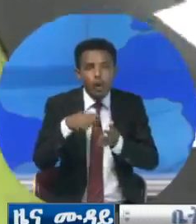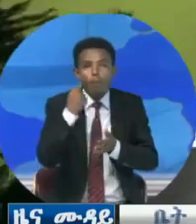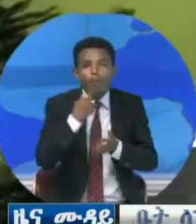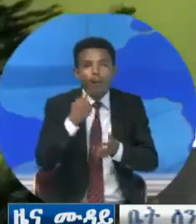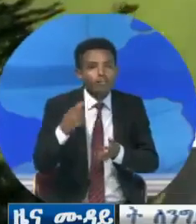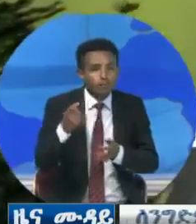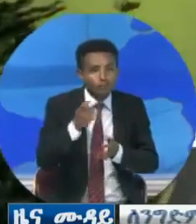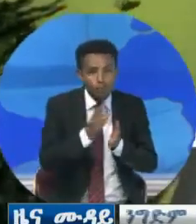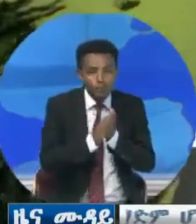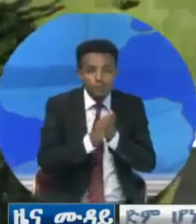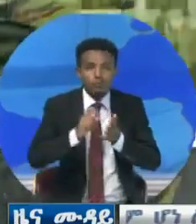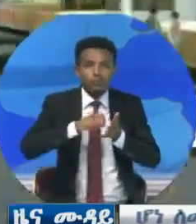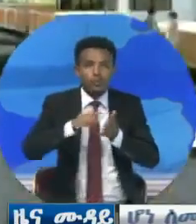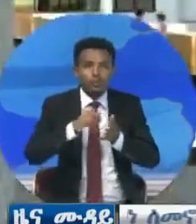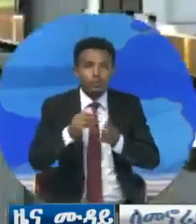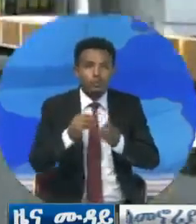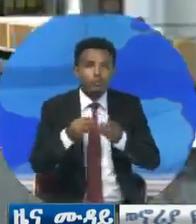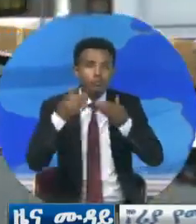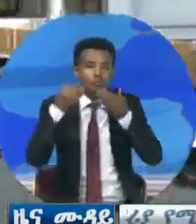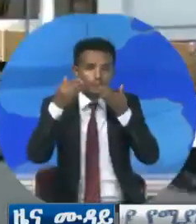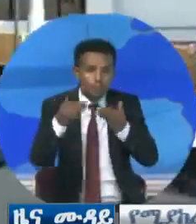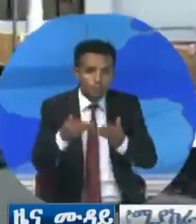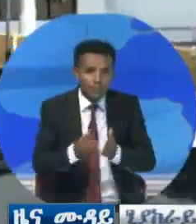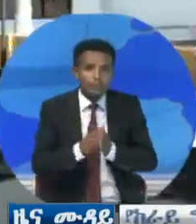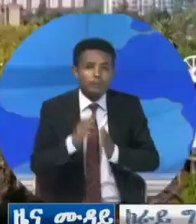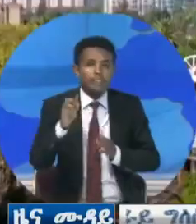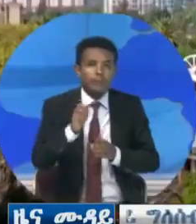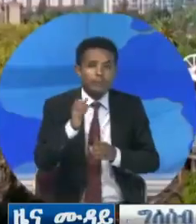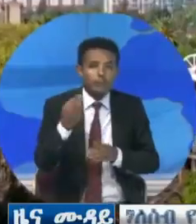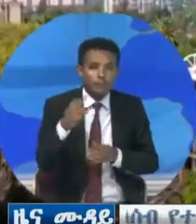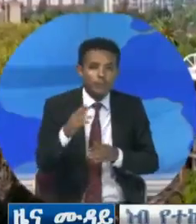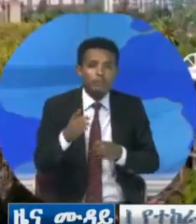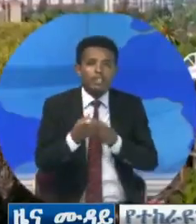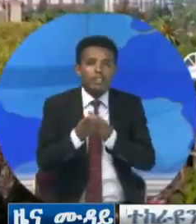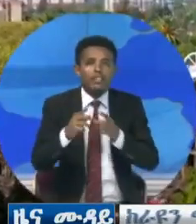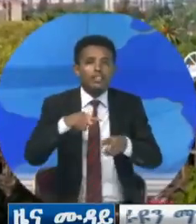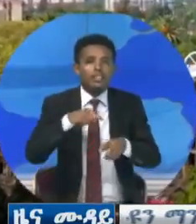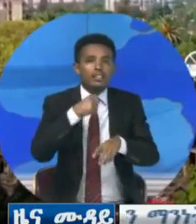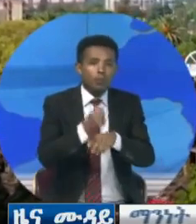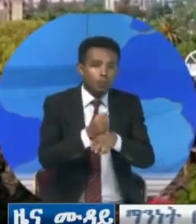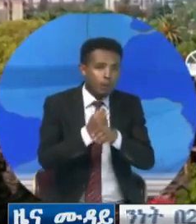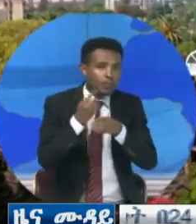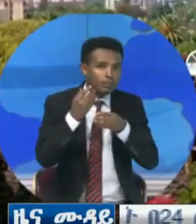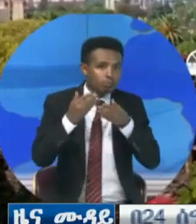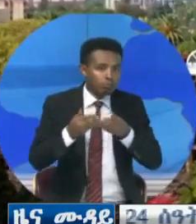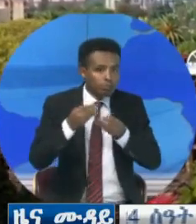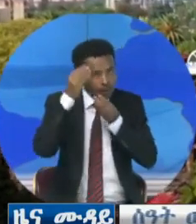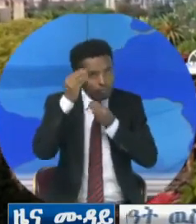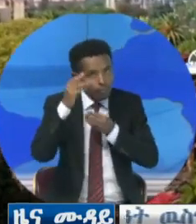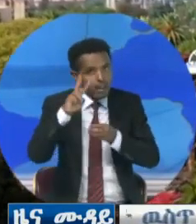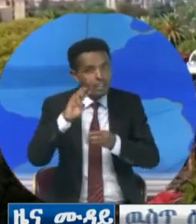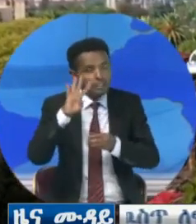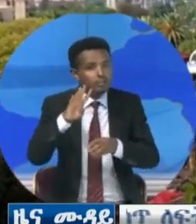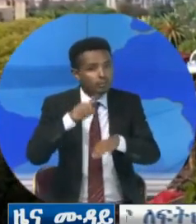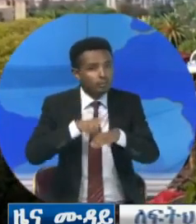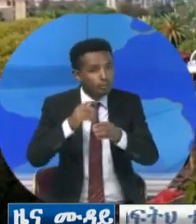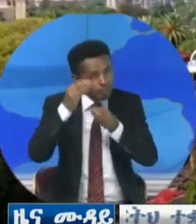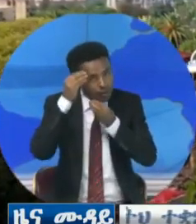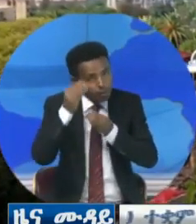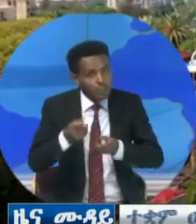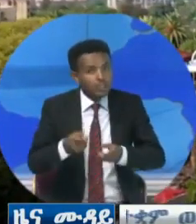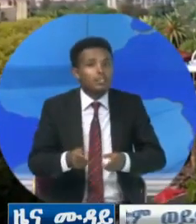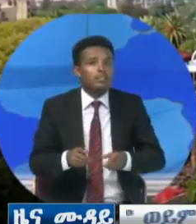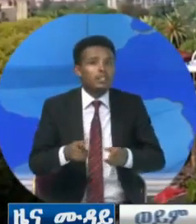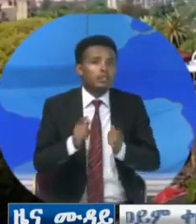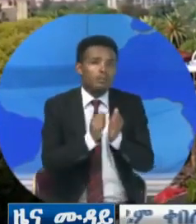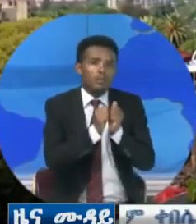በመያዝ አቅራቢያው ላለ የፍትህ ተቋም ወይም ቀበሌ በ24 ሰዓት ውስጥ ማሳወቅ ይገባዋል። ይህም ለአከራይና ተከራይ የጋራ ጥቅም ሲባል